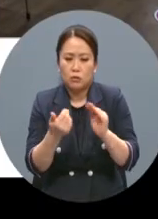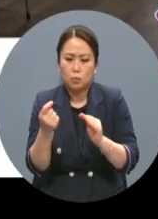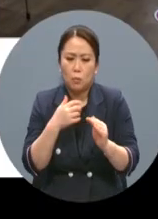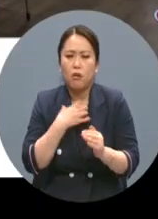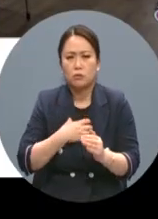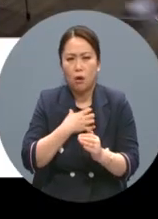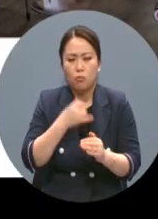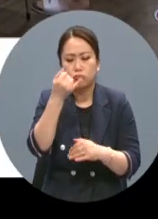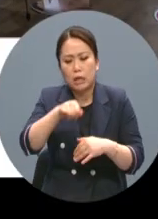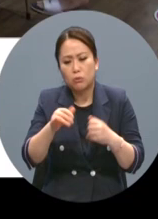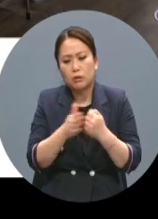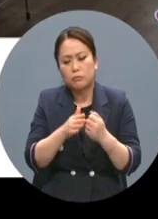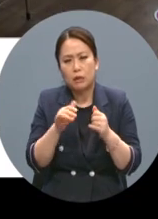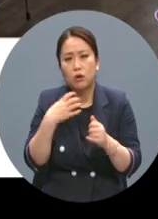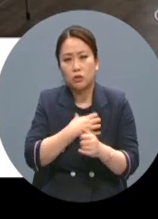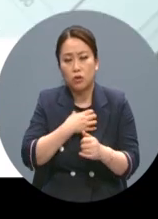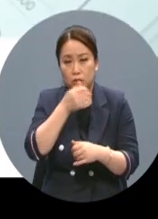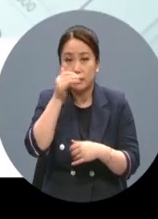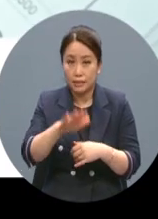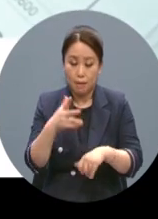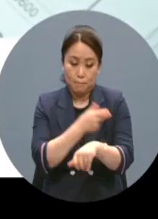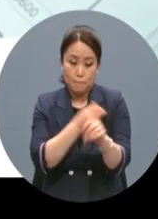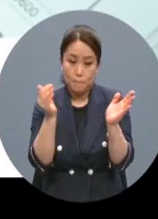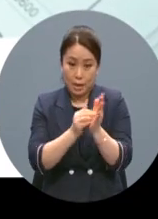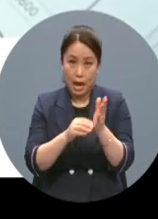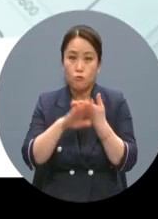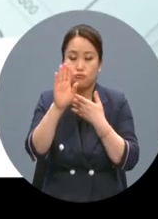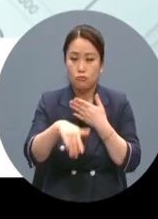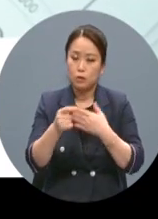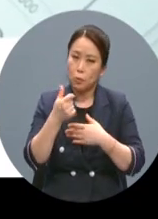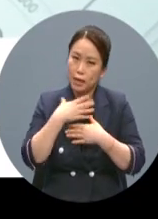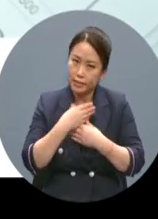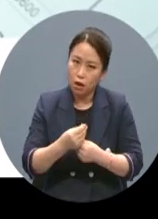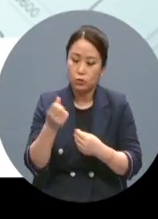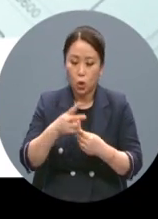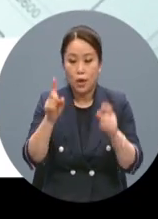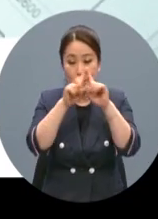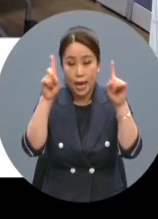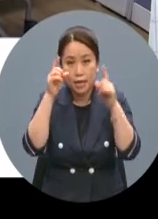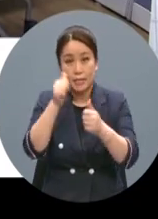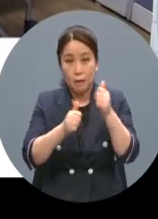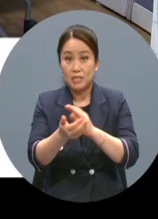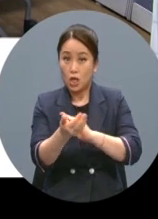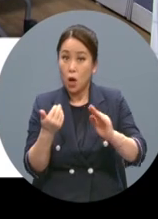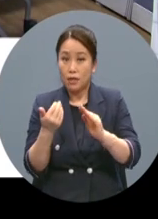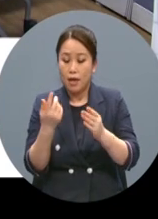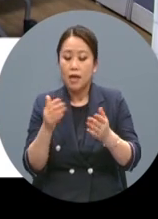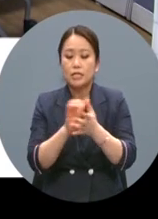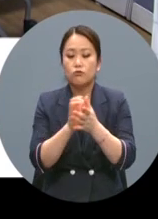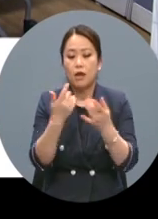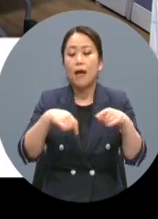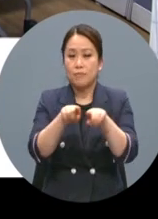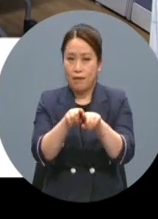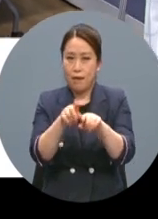되고 부작용 때문에 그랬는데 맞고 나니까 좀 안정이 되고 수능 그래도 수능 시험 치기 전에 같이 친구들이랑